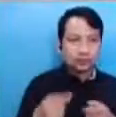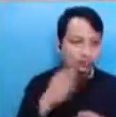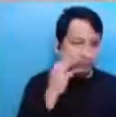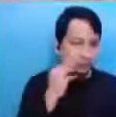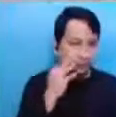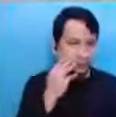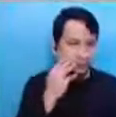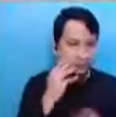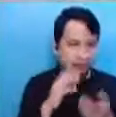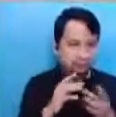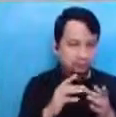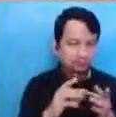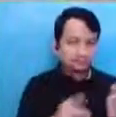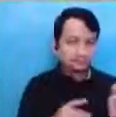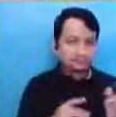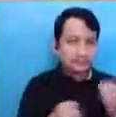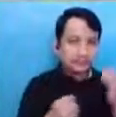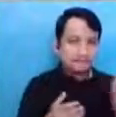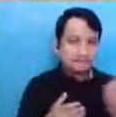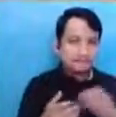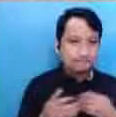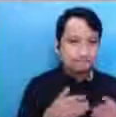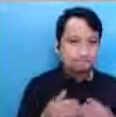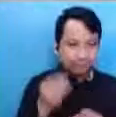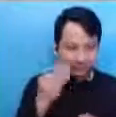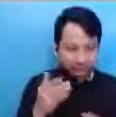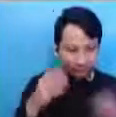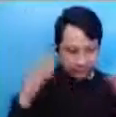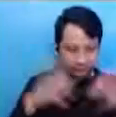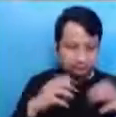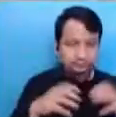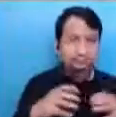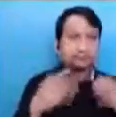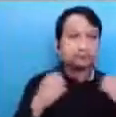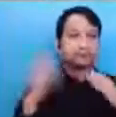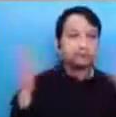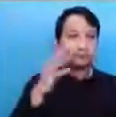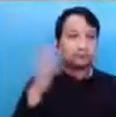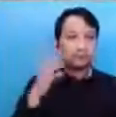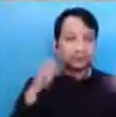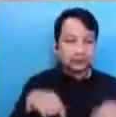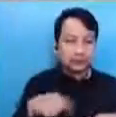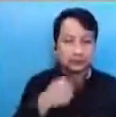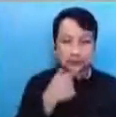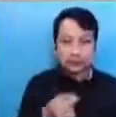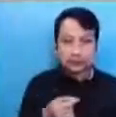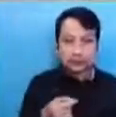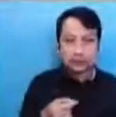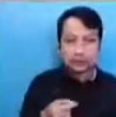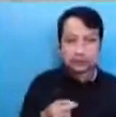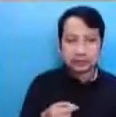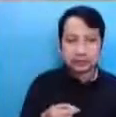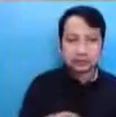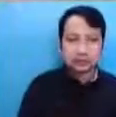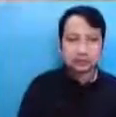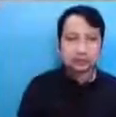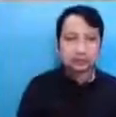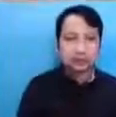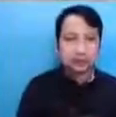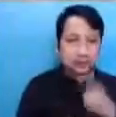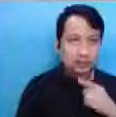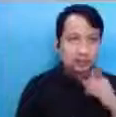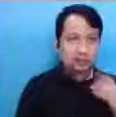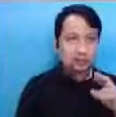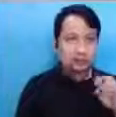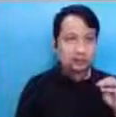napakasungit na panahon, matinding buhos ng ulan at malalakas na hangin. Sa mga footages po na na-observe ni NDRRMC